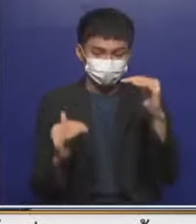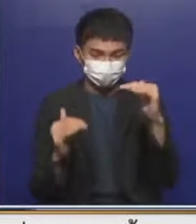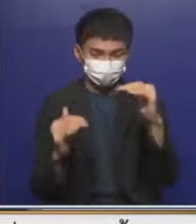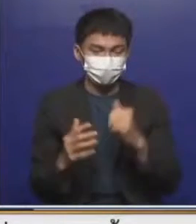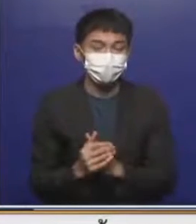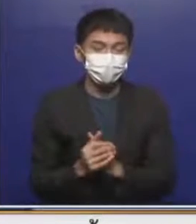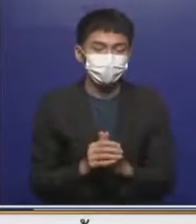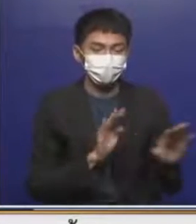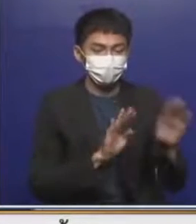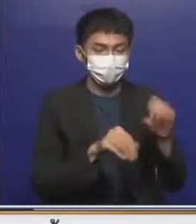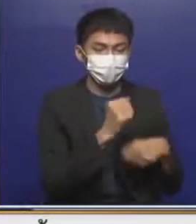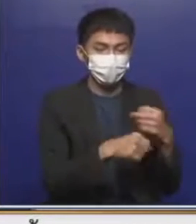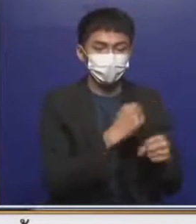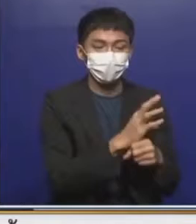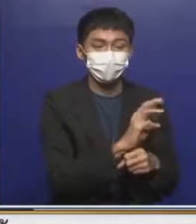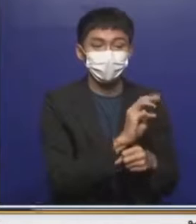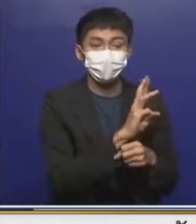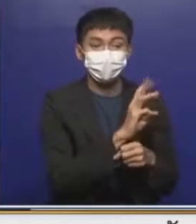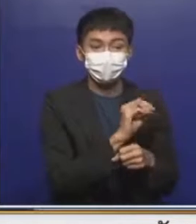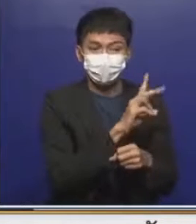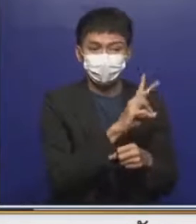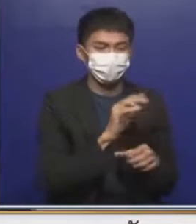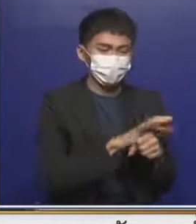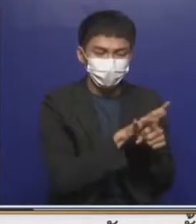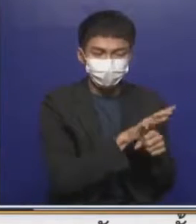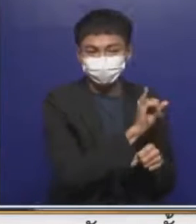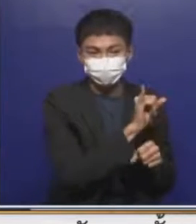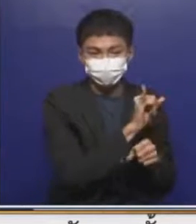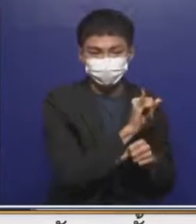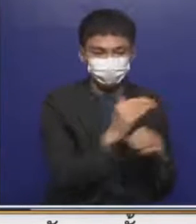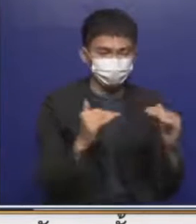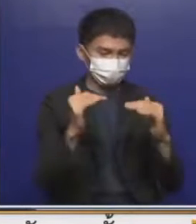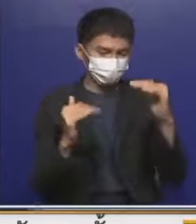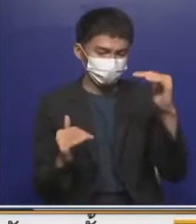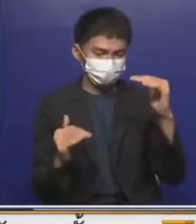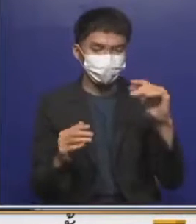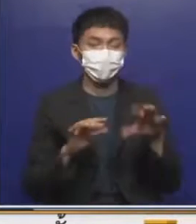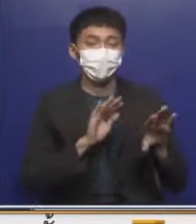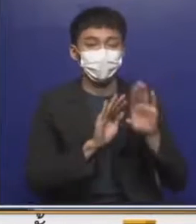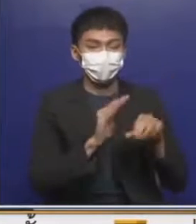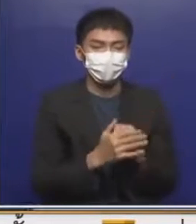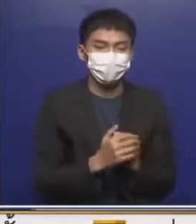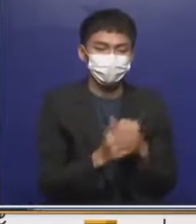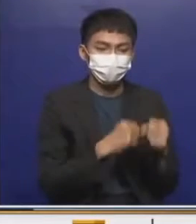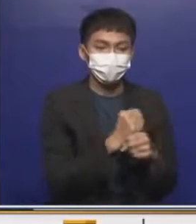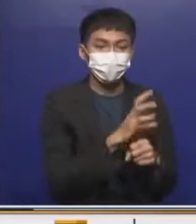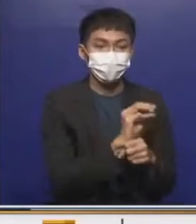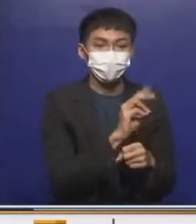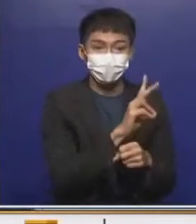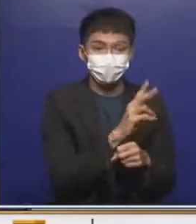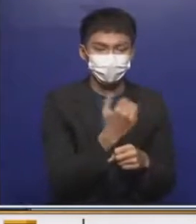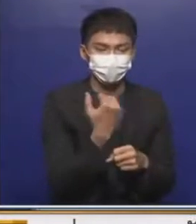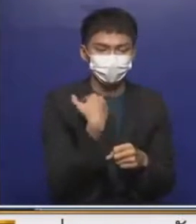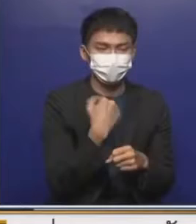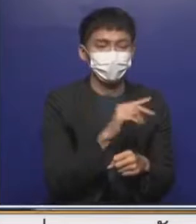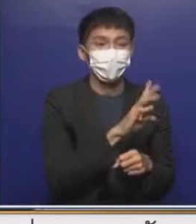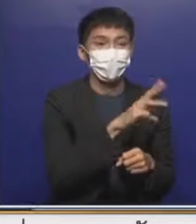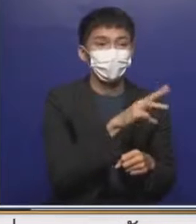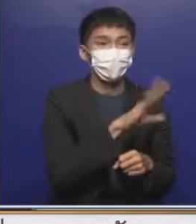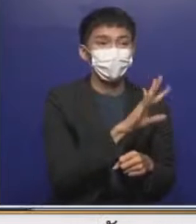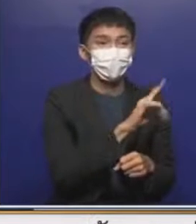ปี 62 ที่ยงไม่เจอกัโวิดในปี 62 กลัววสาทการแพทย์ได้รังบอยู่ที่ 1,409 ล้าน